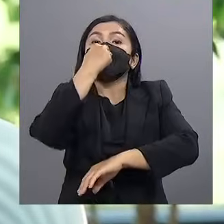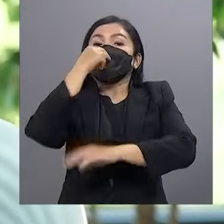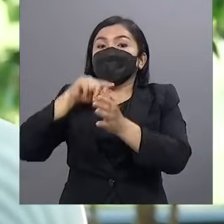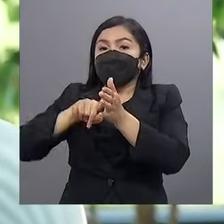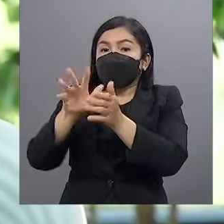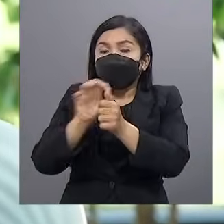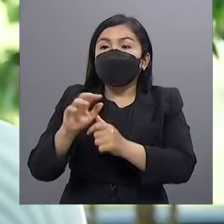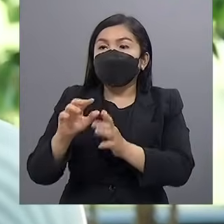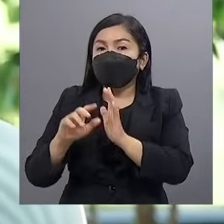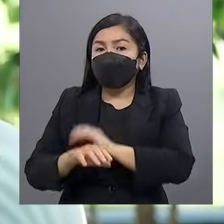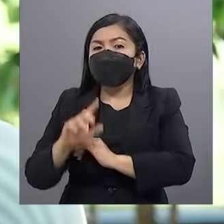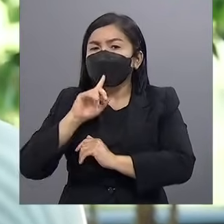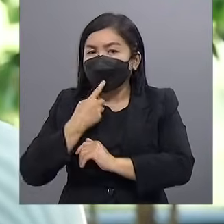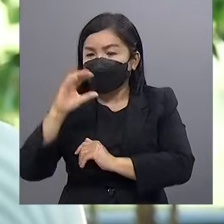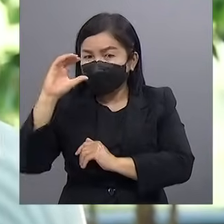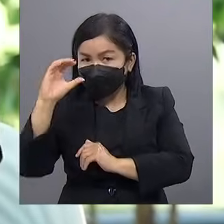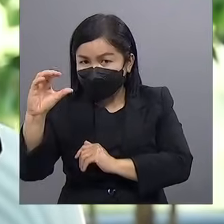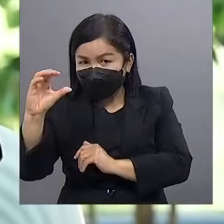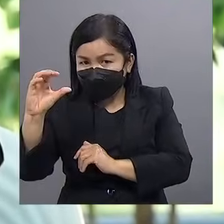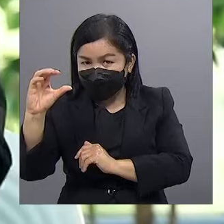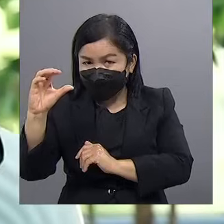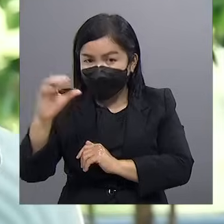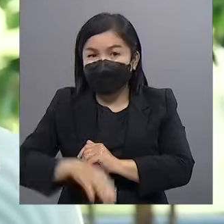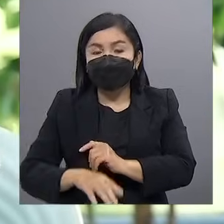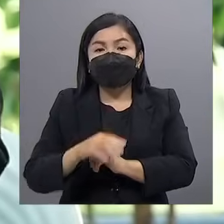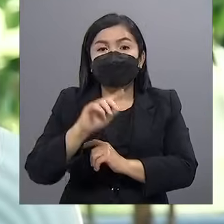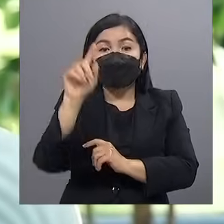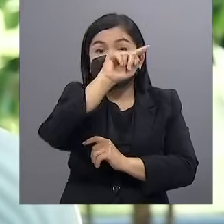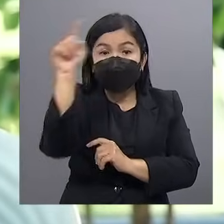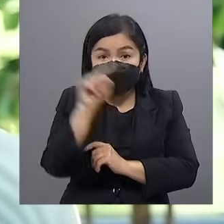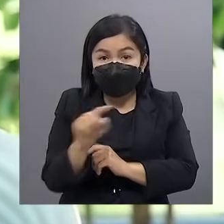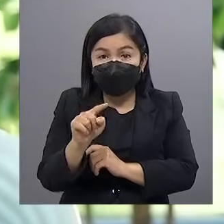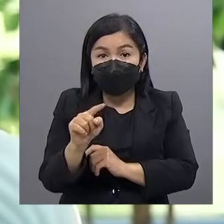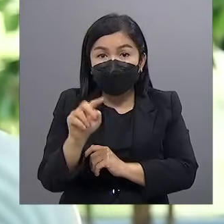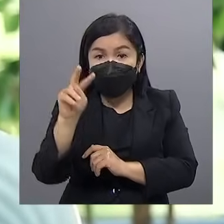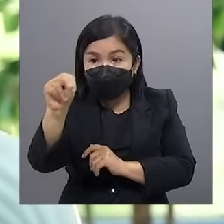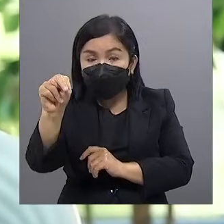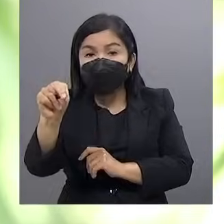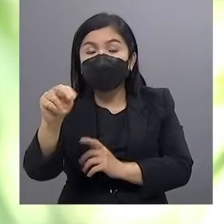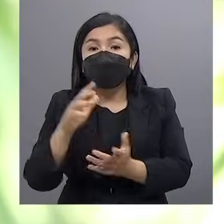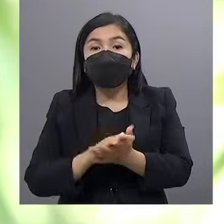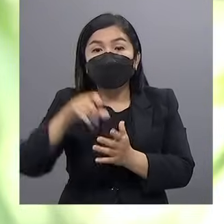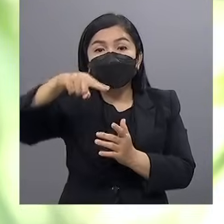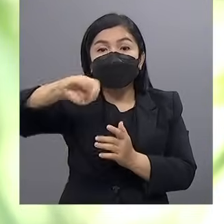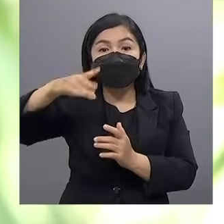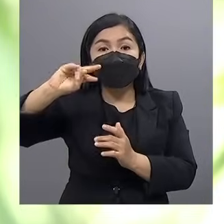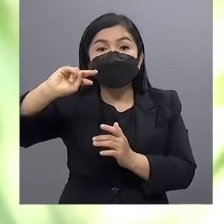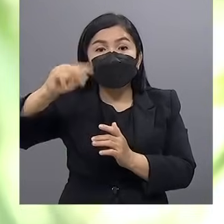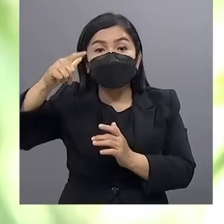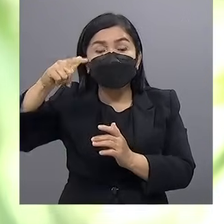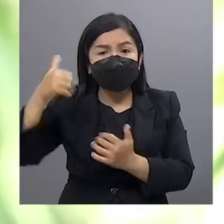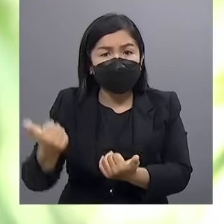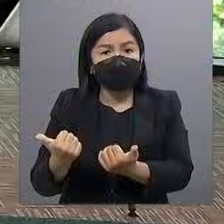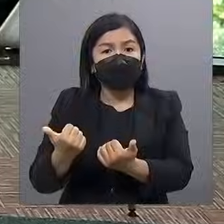นะครับกับซิงค์และมางานวิจัยก็บอกให้กินซีเป็นหลายพันบริกรรมตั้งงานที่ผมอ่านมา 8ท่าน d gก็มีอ่ะ